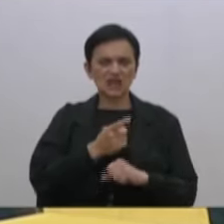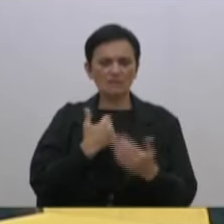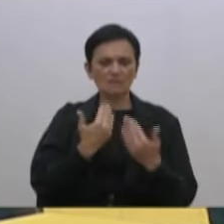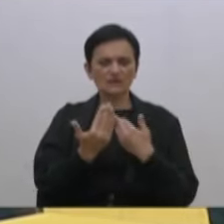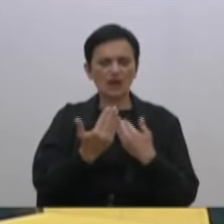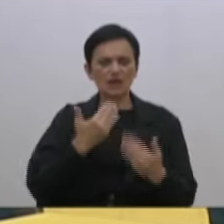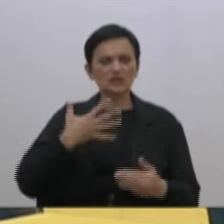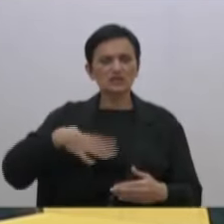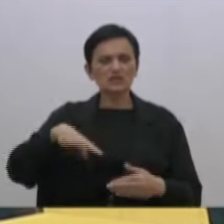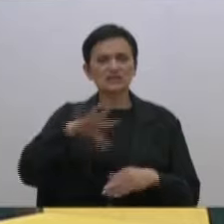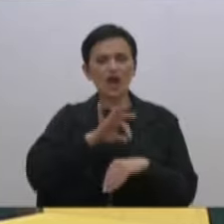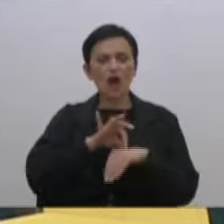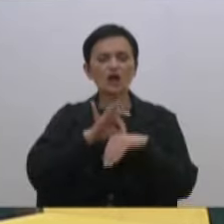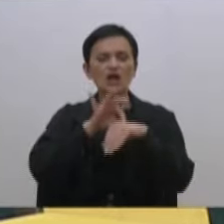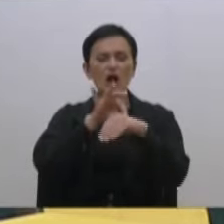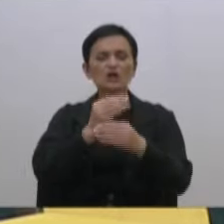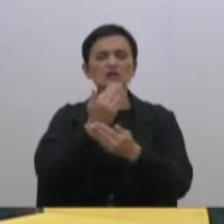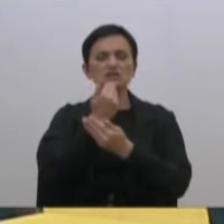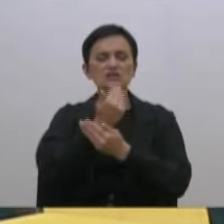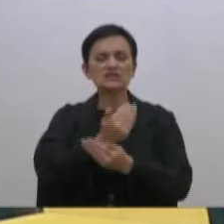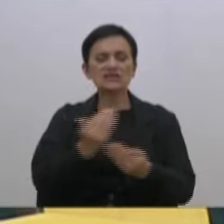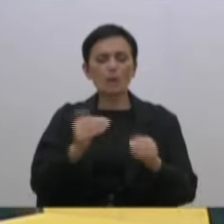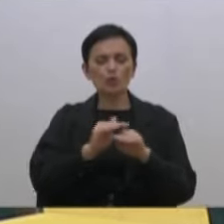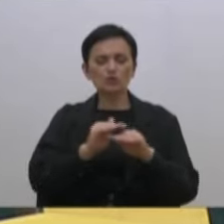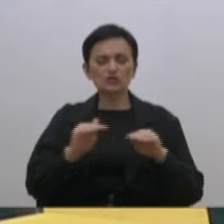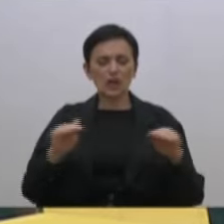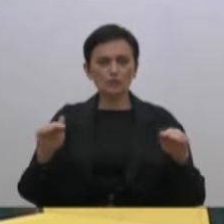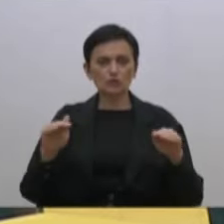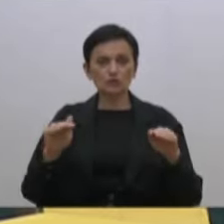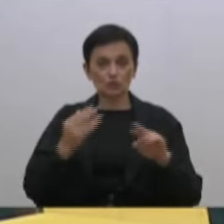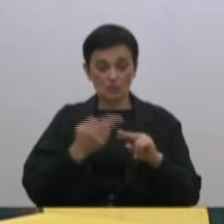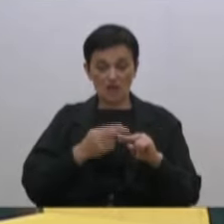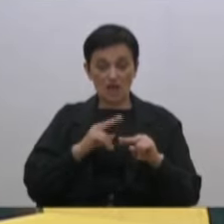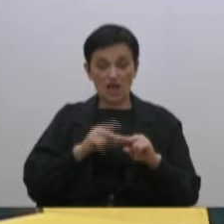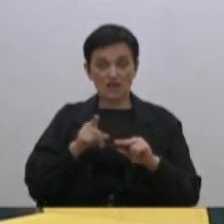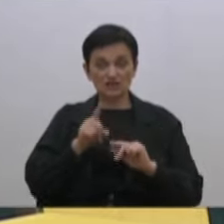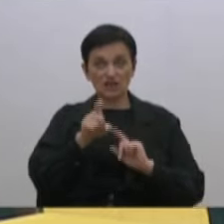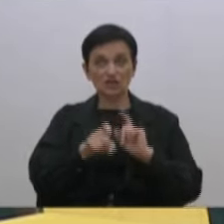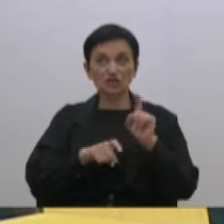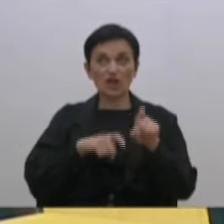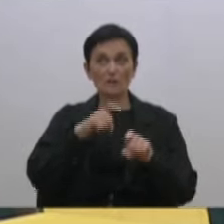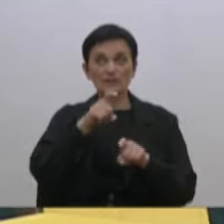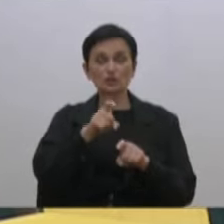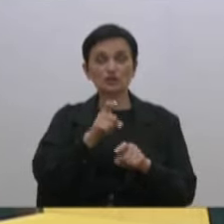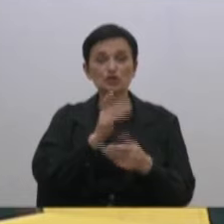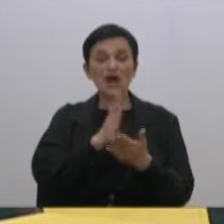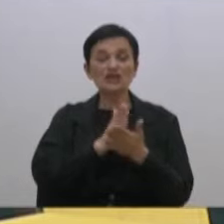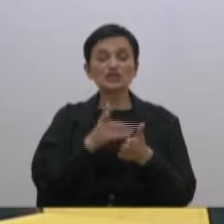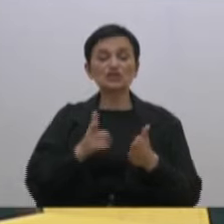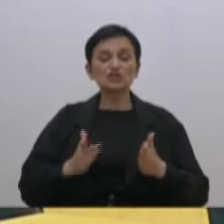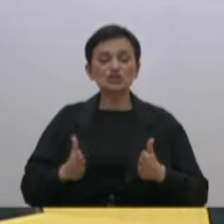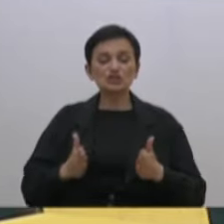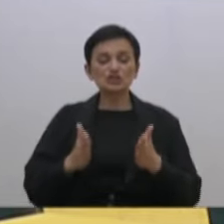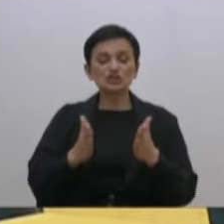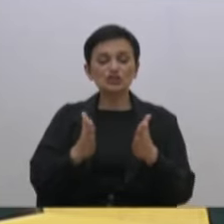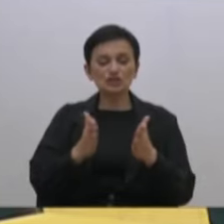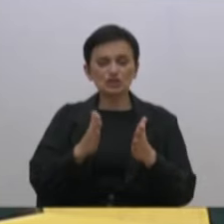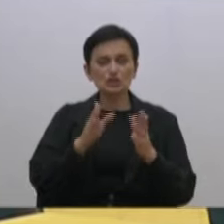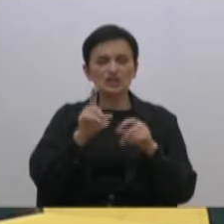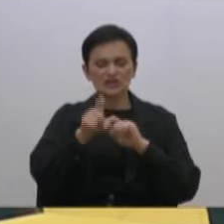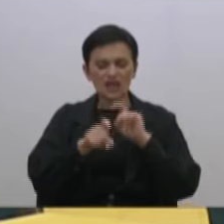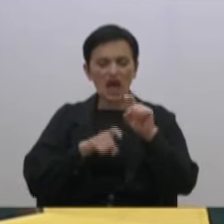საქართველოს გაიყვა საბოლოო სამშვიდობოზე და სწორედ აი ესეთი ნაბიჯები არის იმ გზის მკვლევი ნაბიჯები,